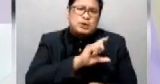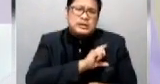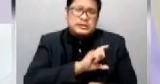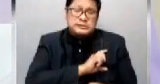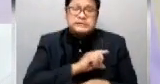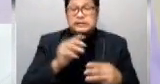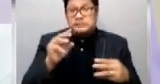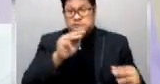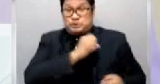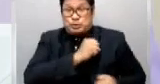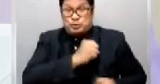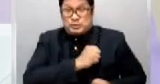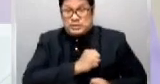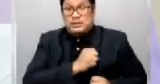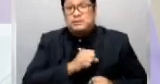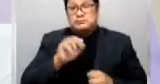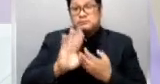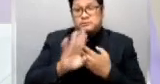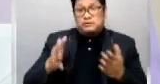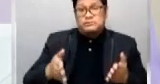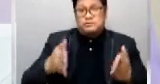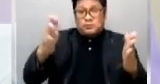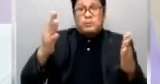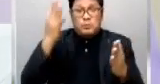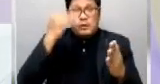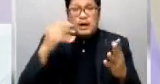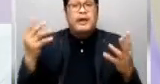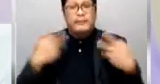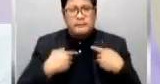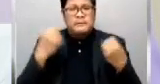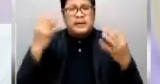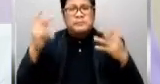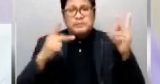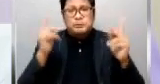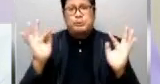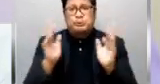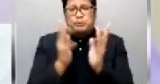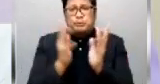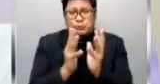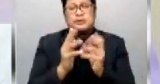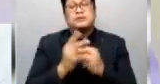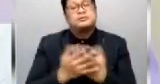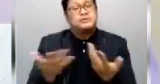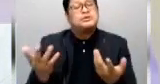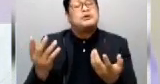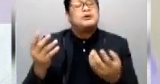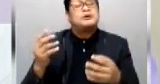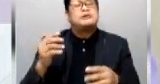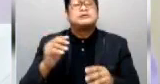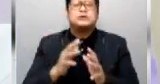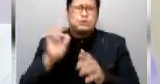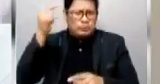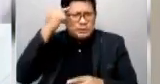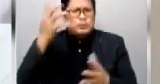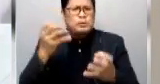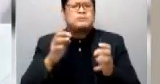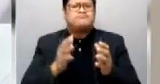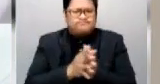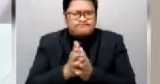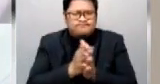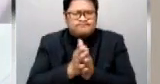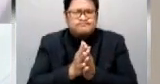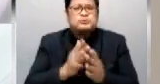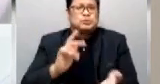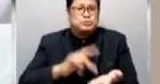ang pag-iipon-ipon ng mga tao. Ito ay habang sinisikap ng gobyerno na makapagbakuna agad laban sa COVID-19. Yung mga pulis